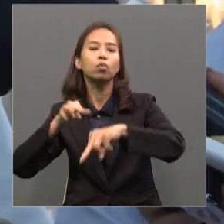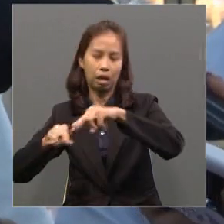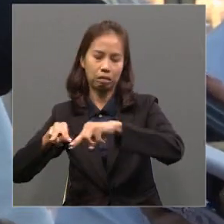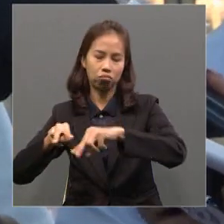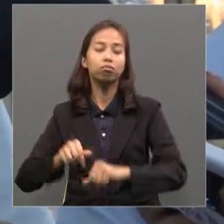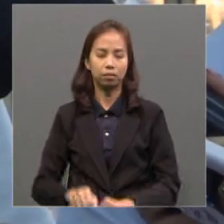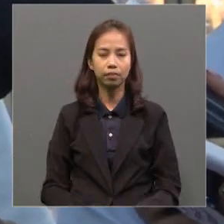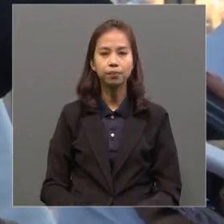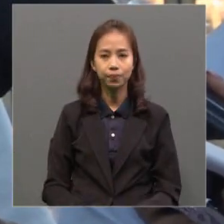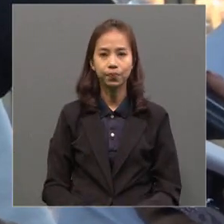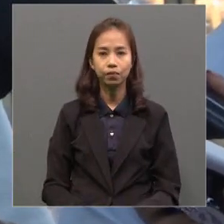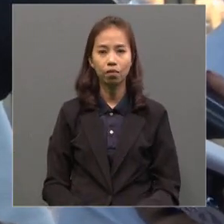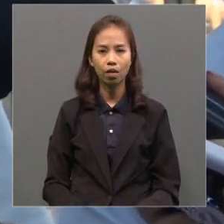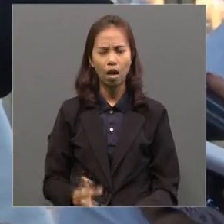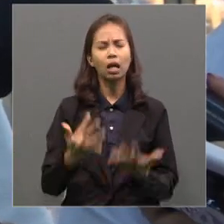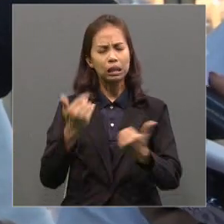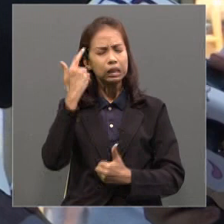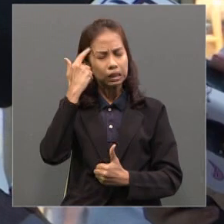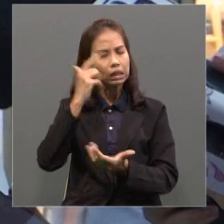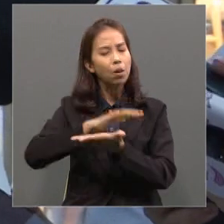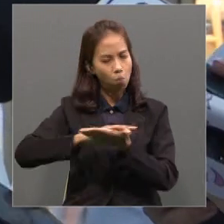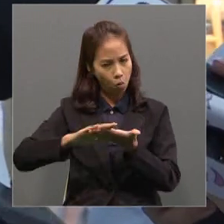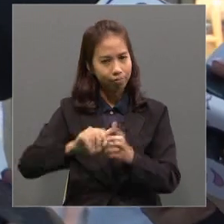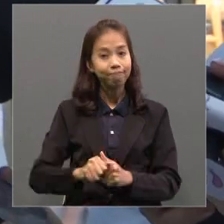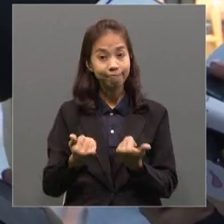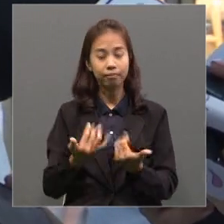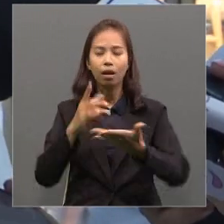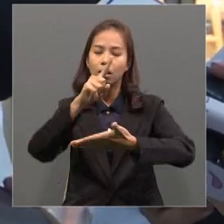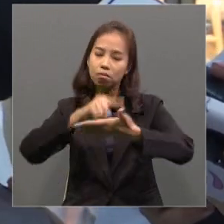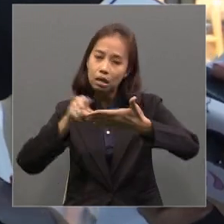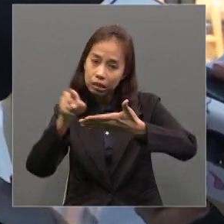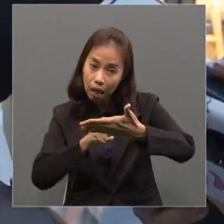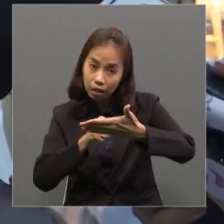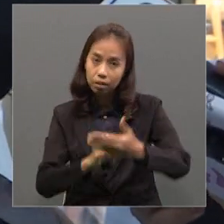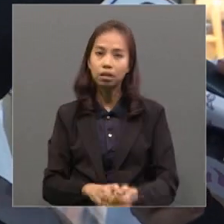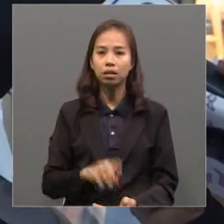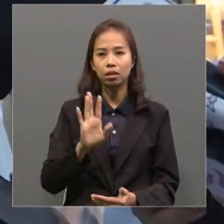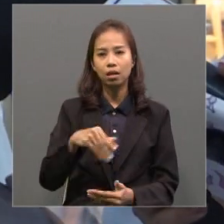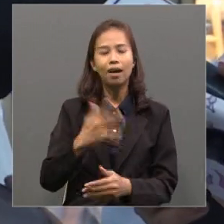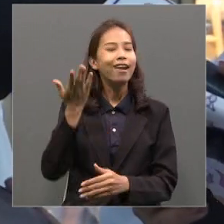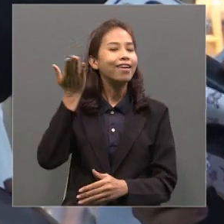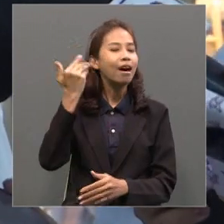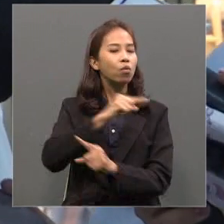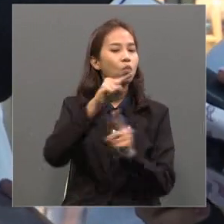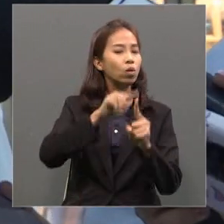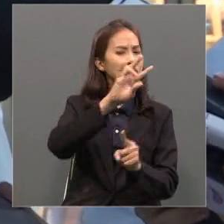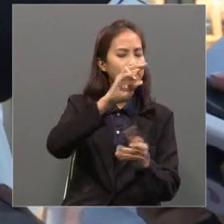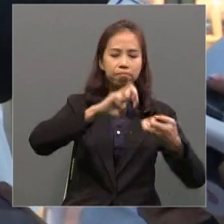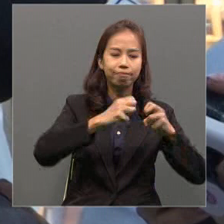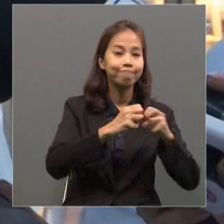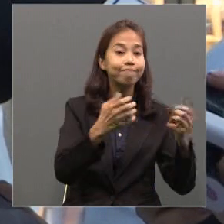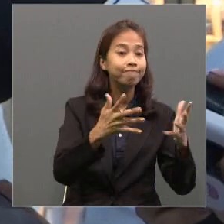เหมือนกันนะครับเรียบน่าจะเรียบร้อยดีการเลือกตั้งการลงคะแนนเนี่ยในวันเลือกตั้งล่วงหน้าไม่มีปัญหาเลยผมว่